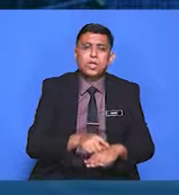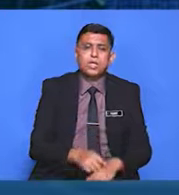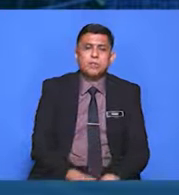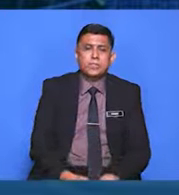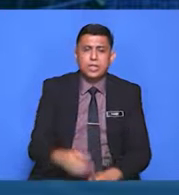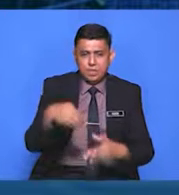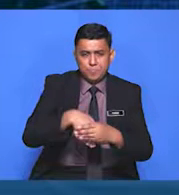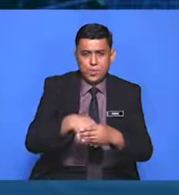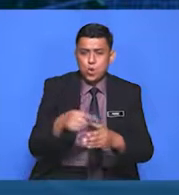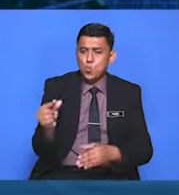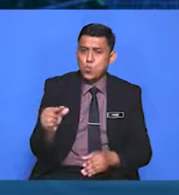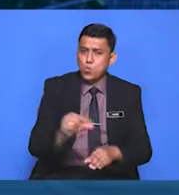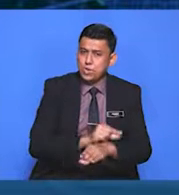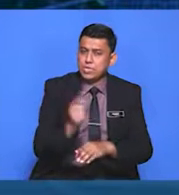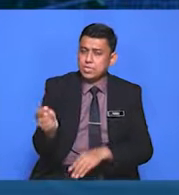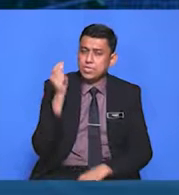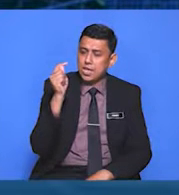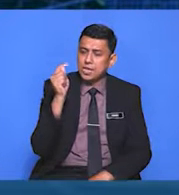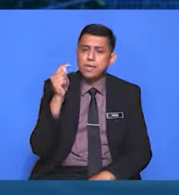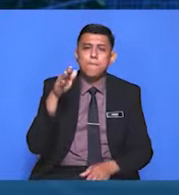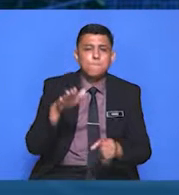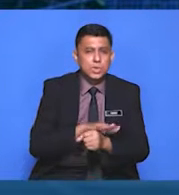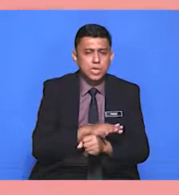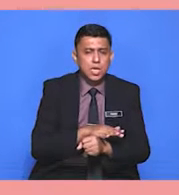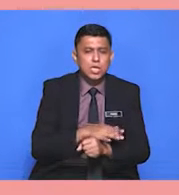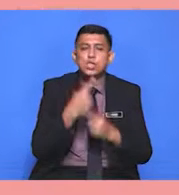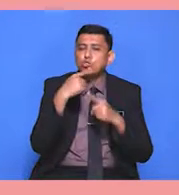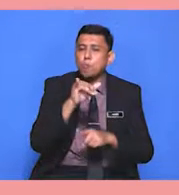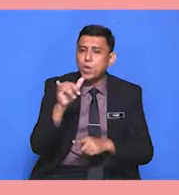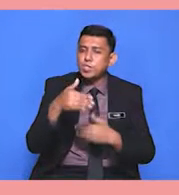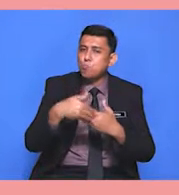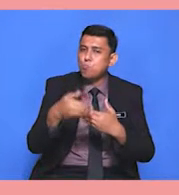penuh? Jawapannya mudah sahaja.